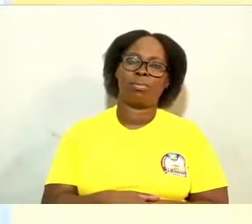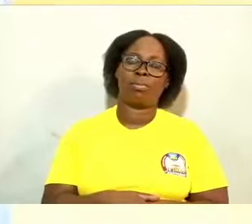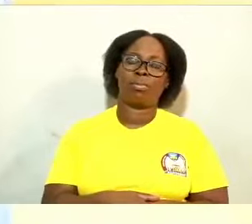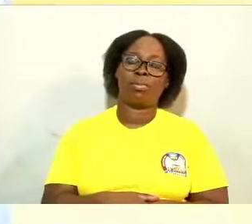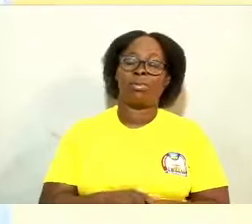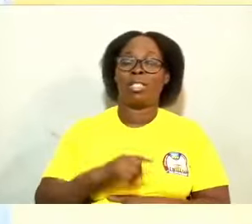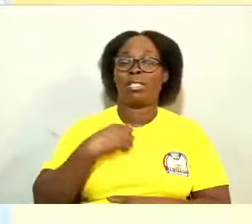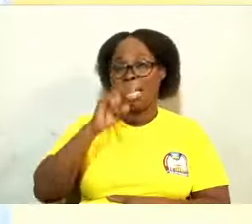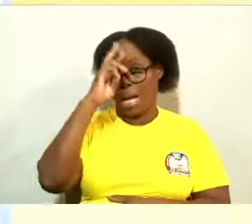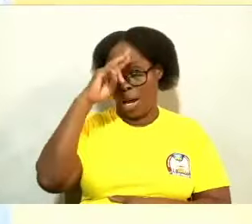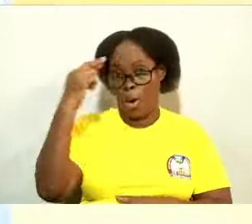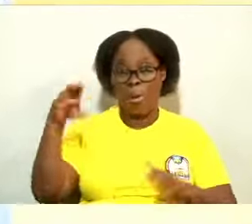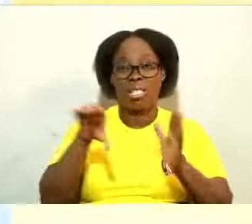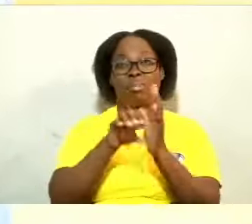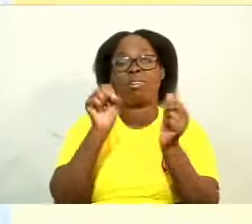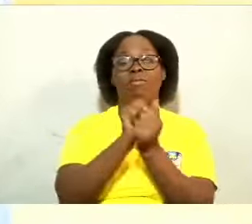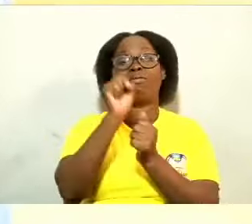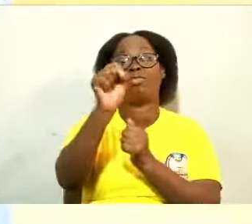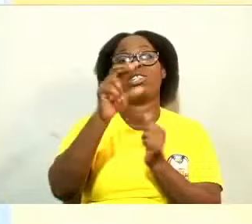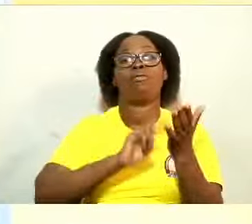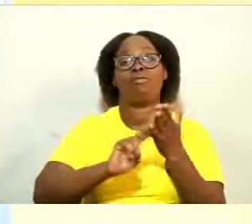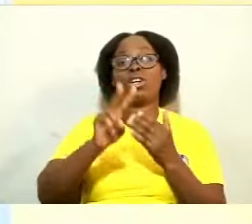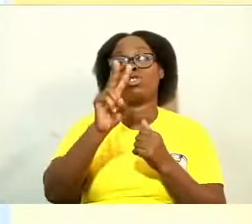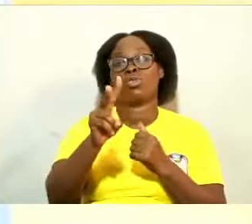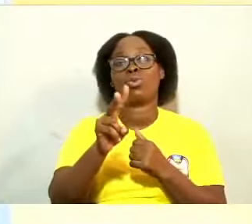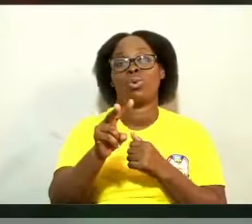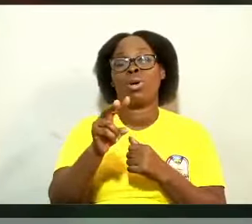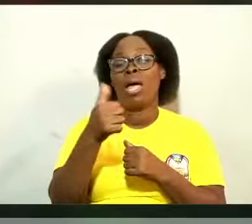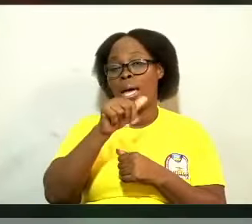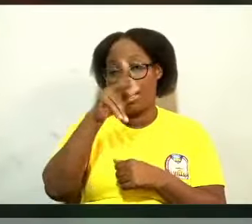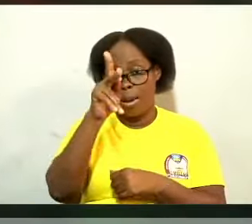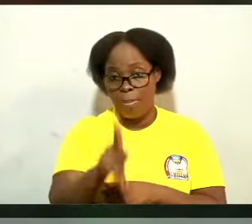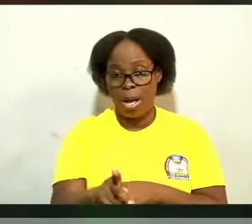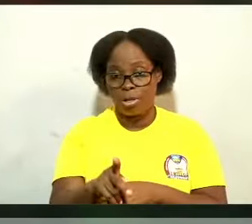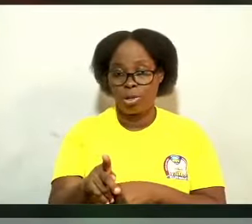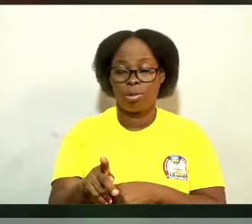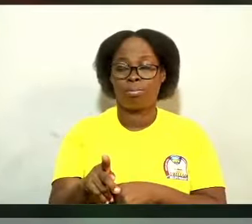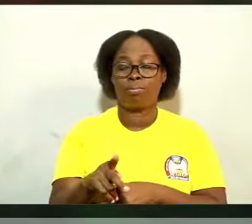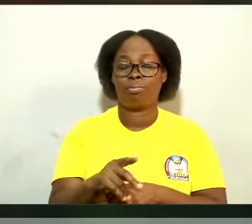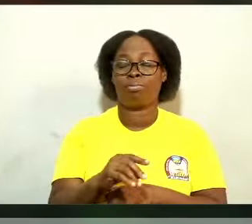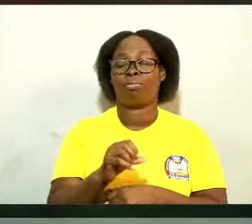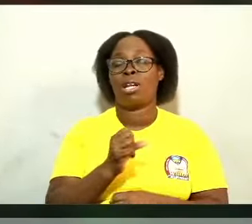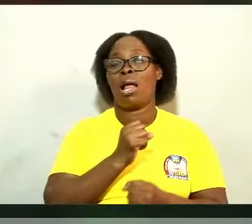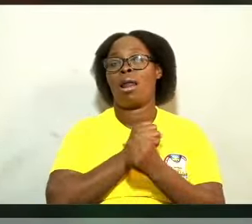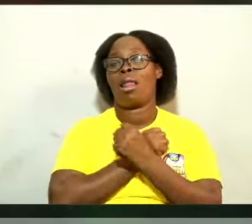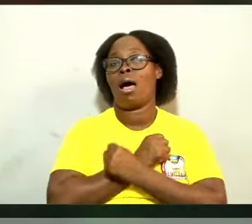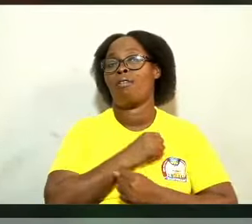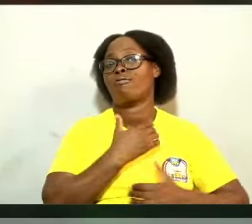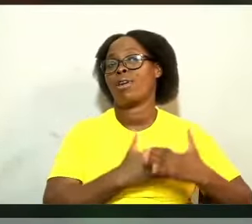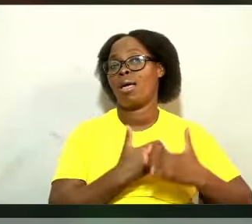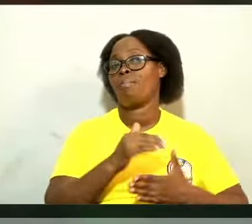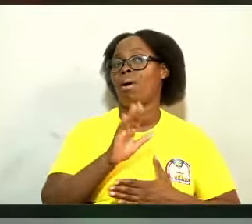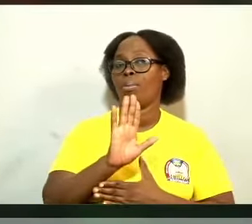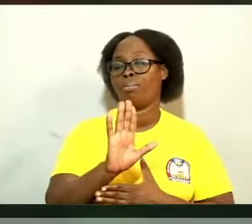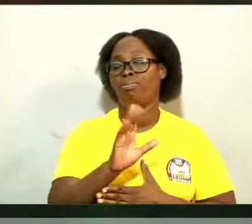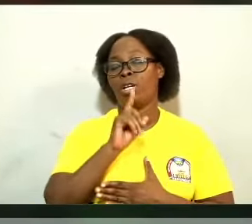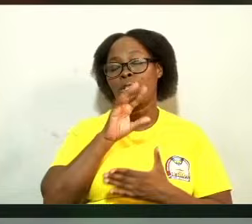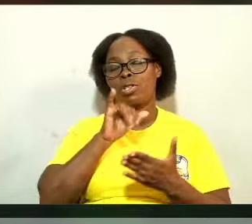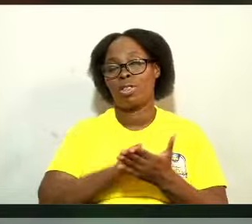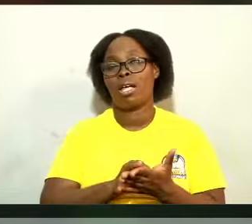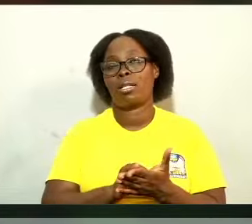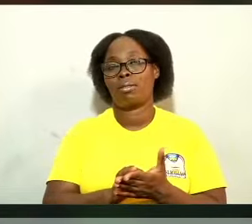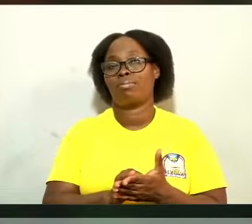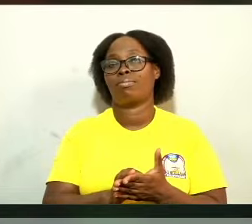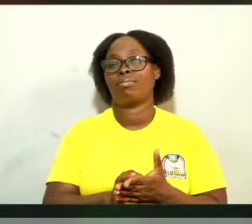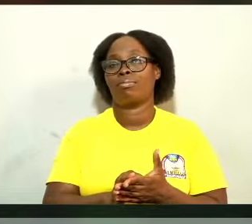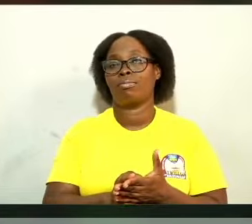Anasema Warumi 15:2, kila mtu miongoni mwetu na mpendeze jirani yake apate